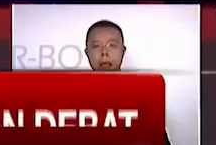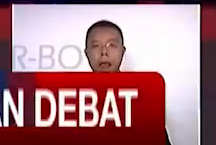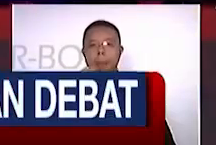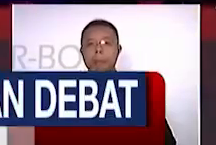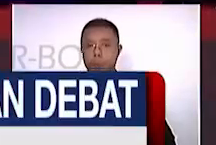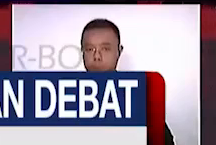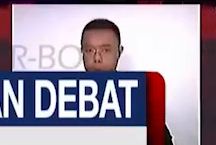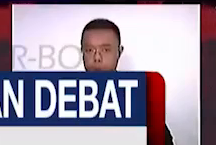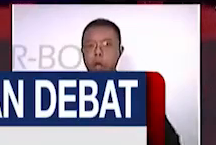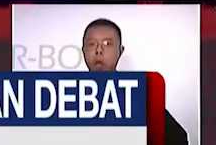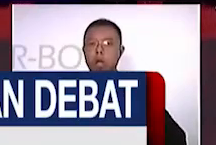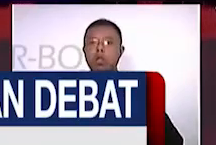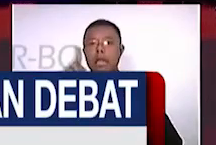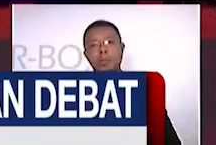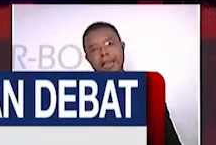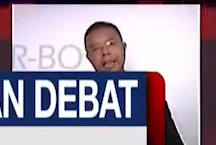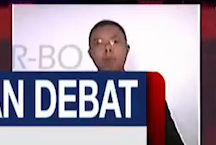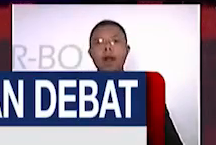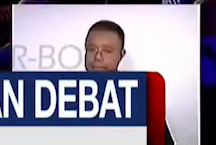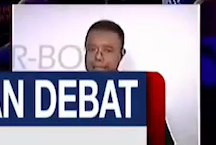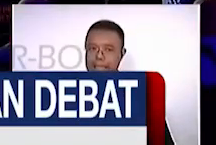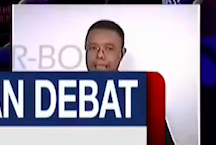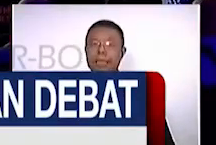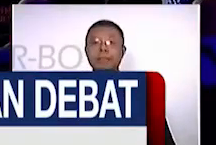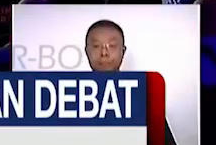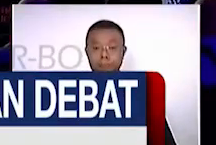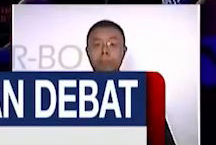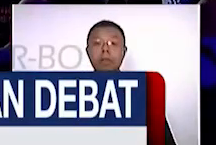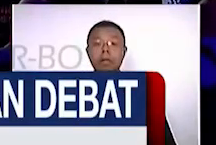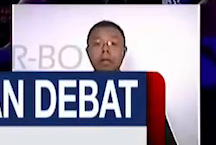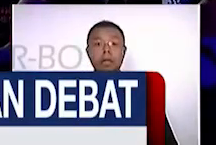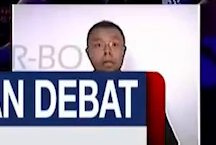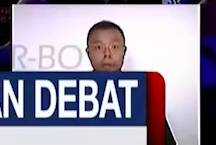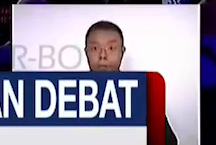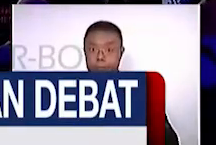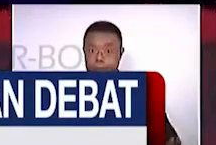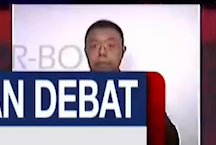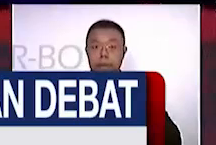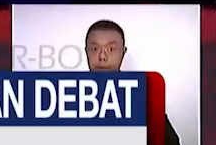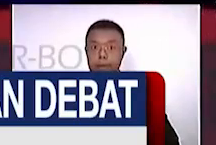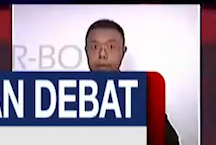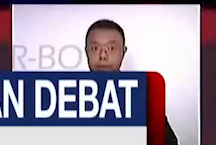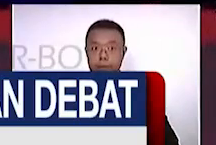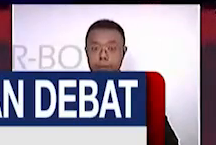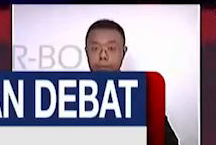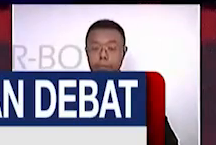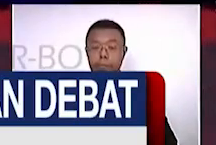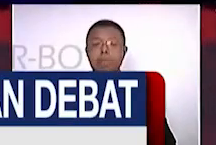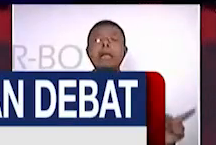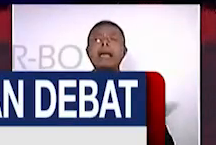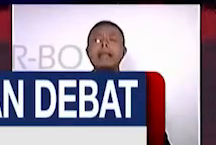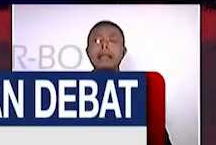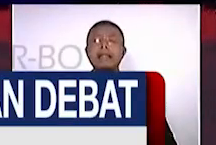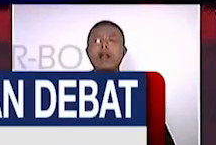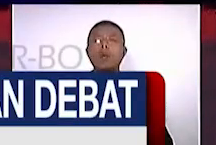misi. Sementara pada debat pertama lalu, capres nomor urut 1 Anies Baswedan yang mendapat giliran pertama. KPU menyebut giliran penyampaian visi